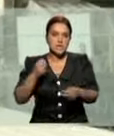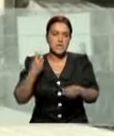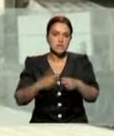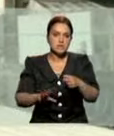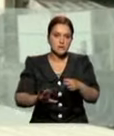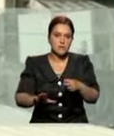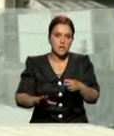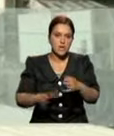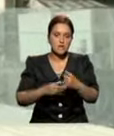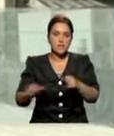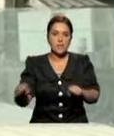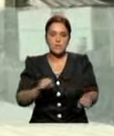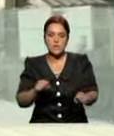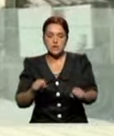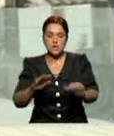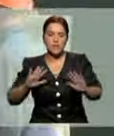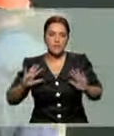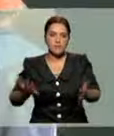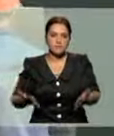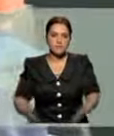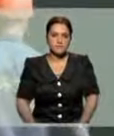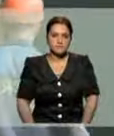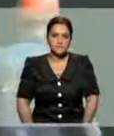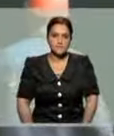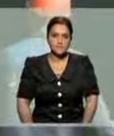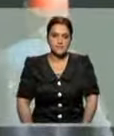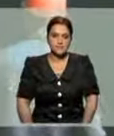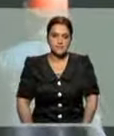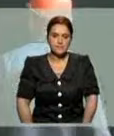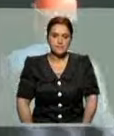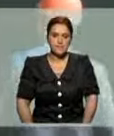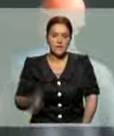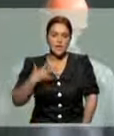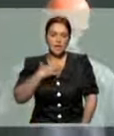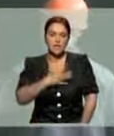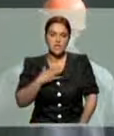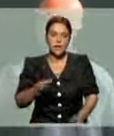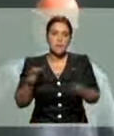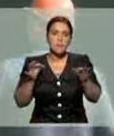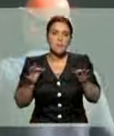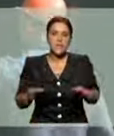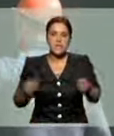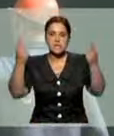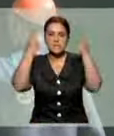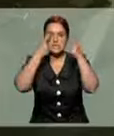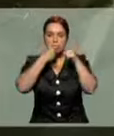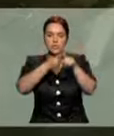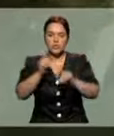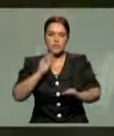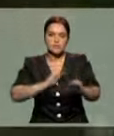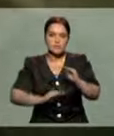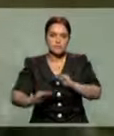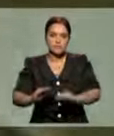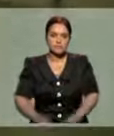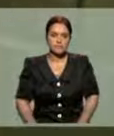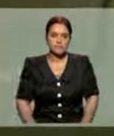от землетрясения, от стихийных бедствий. Поэтому здесь особенно важна правильная технология производства бетона.